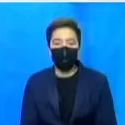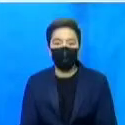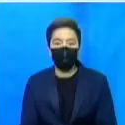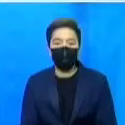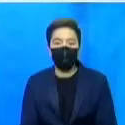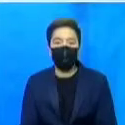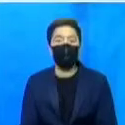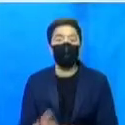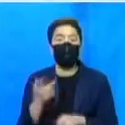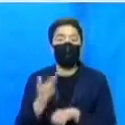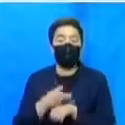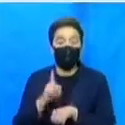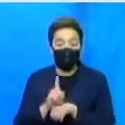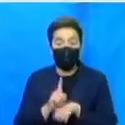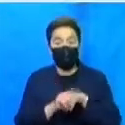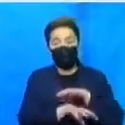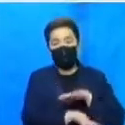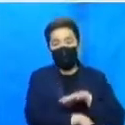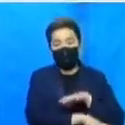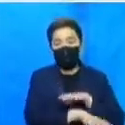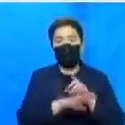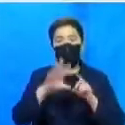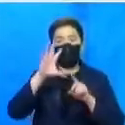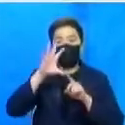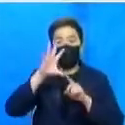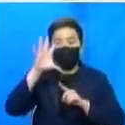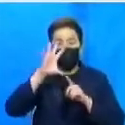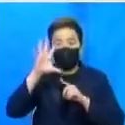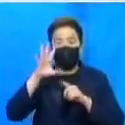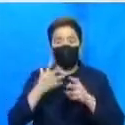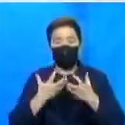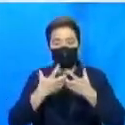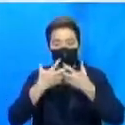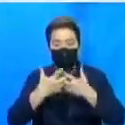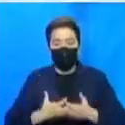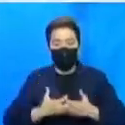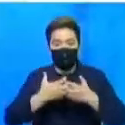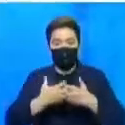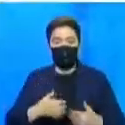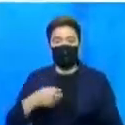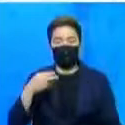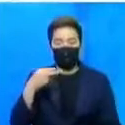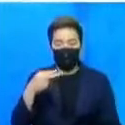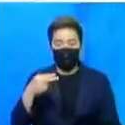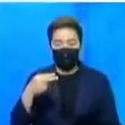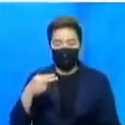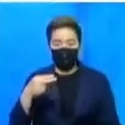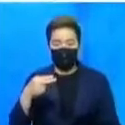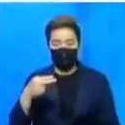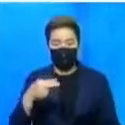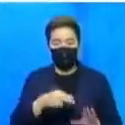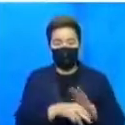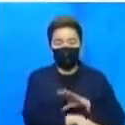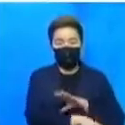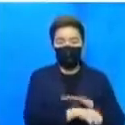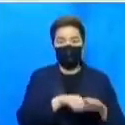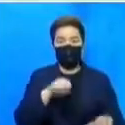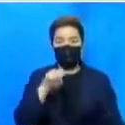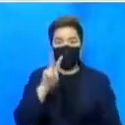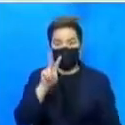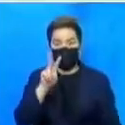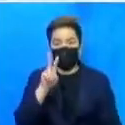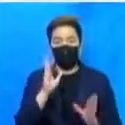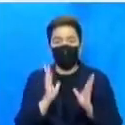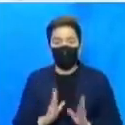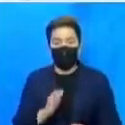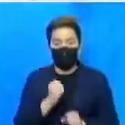ประธานกรรมการสุ่มจับลูกบอลลูกที่5ใช้กับเครื่องออกรางวัลหลักหมื่นหมายเลข2พ